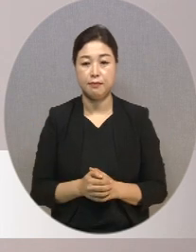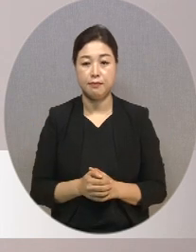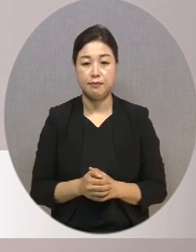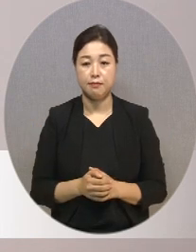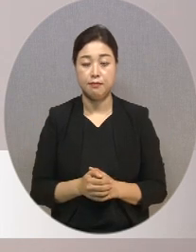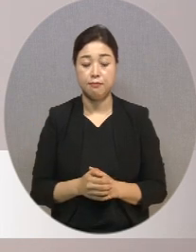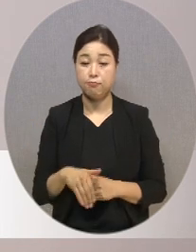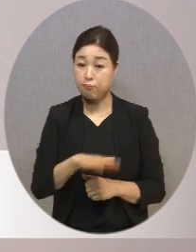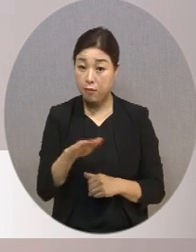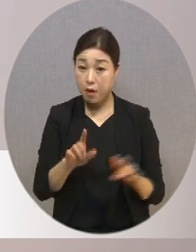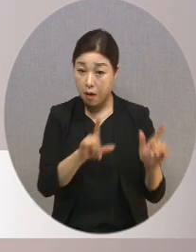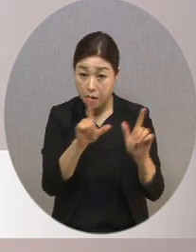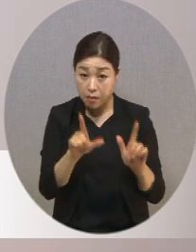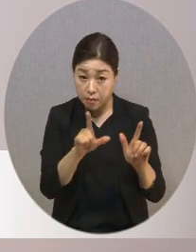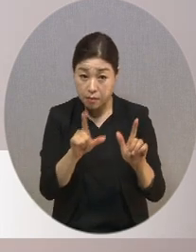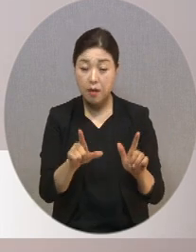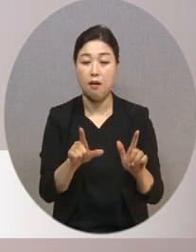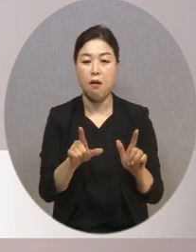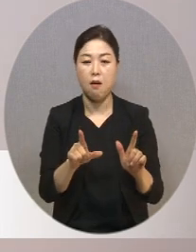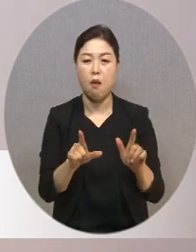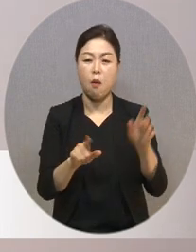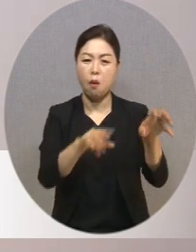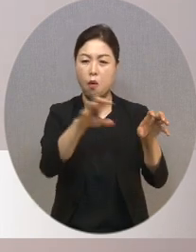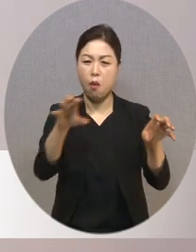살아가보면서 풍경이 없는 것이 없고